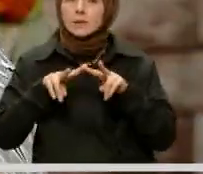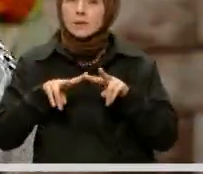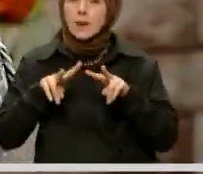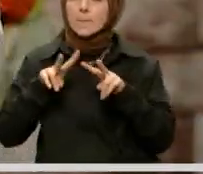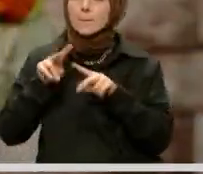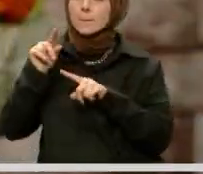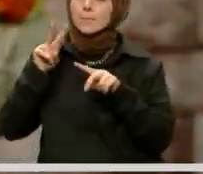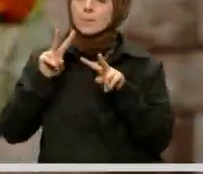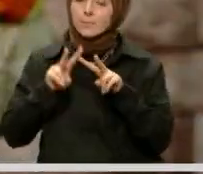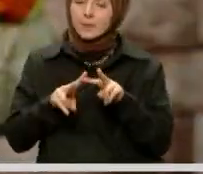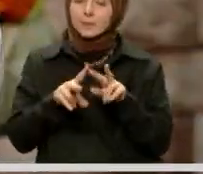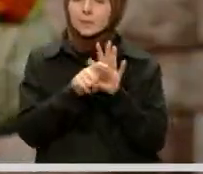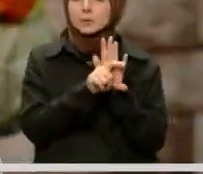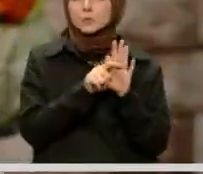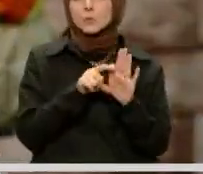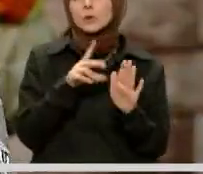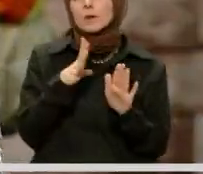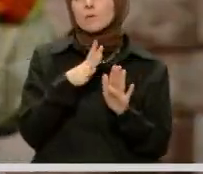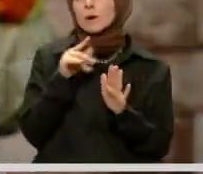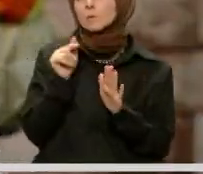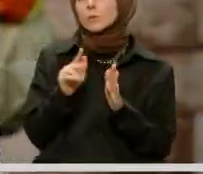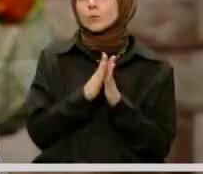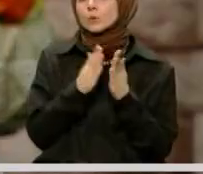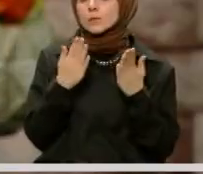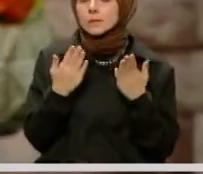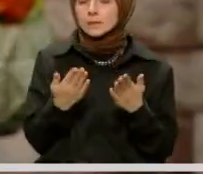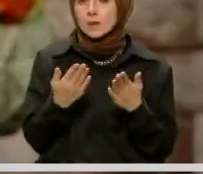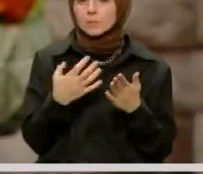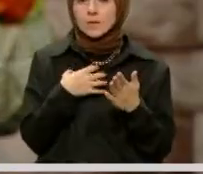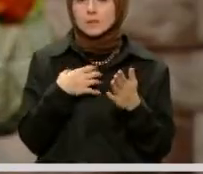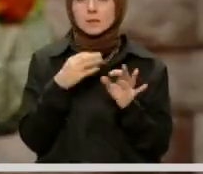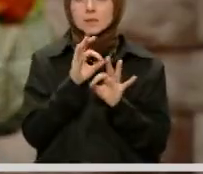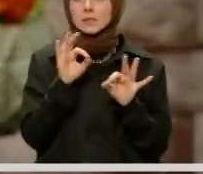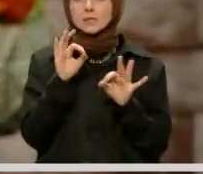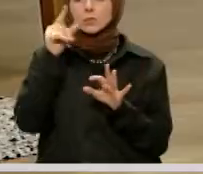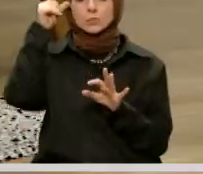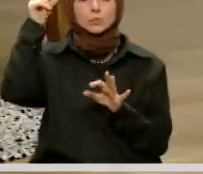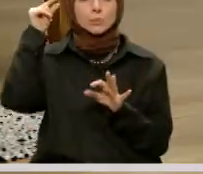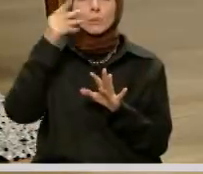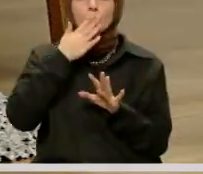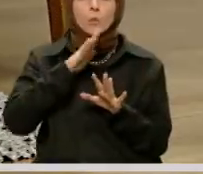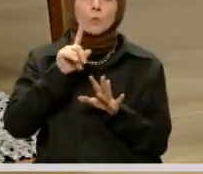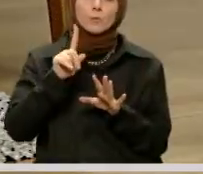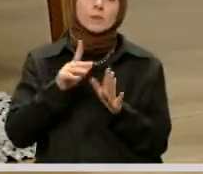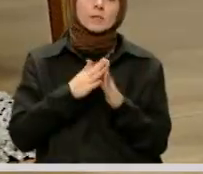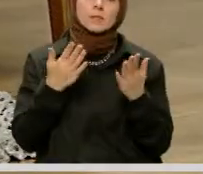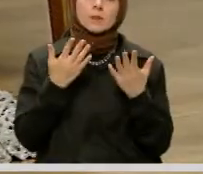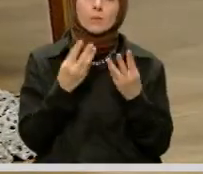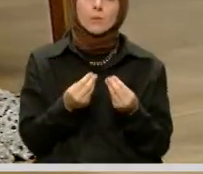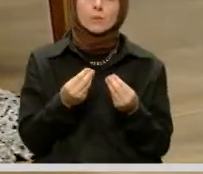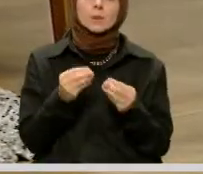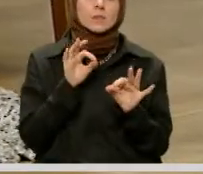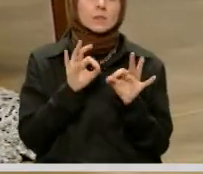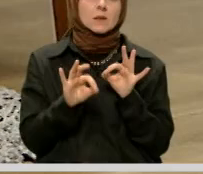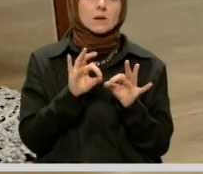fîh hudel lil muttakîn. Bu kitap kendisinde hiçbir şüphe olmayan kitaptır. Takva sahipleri